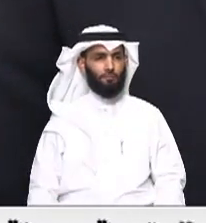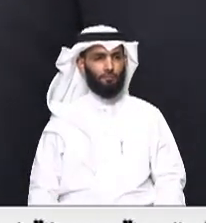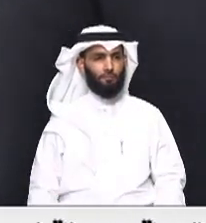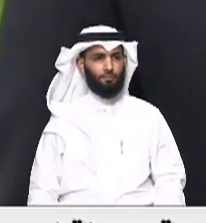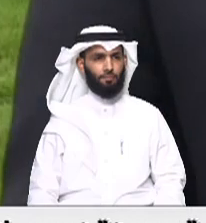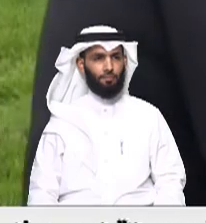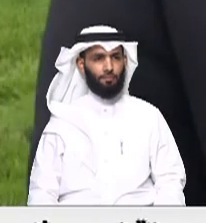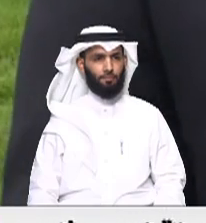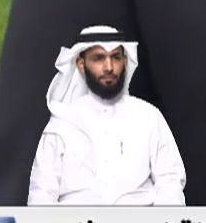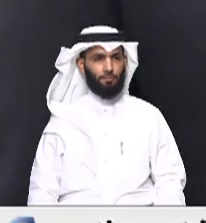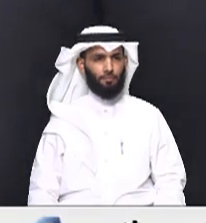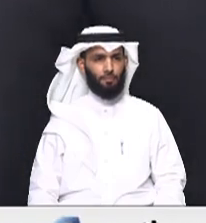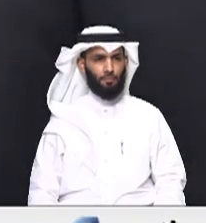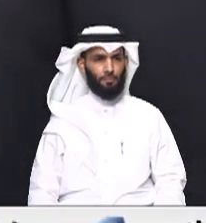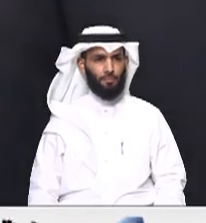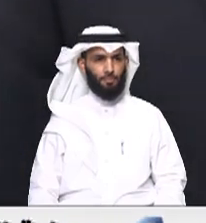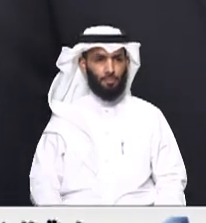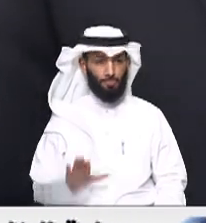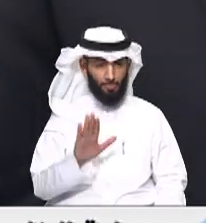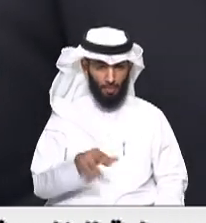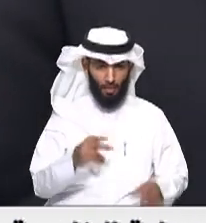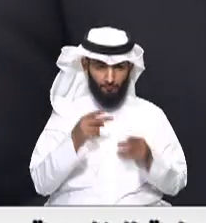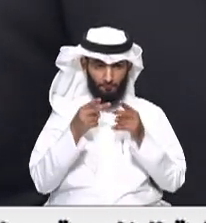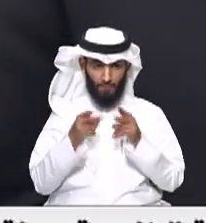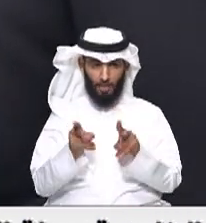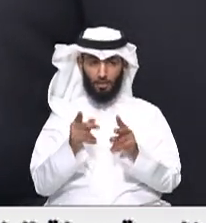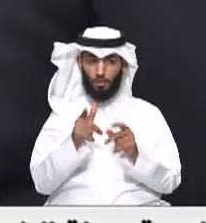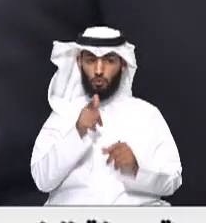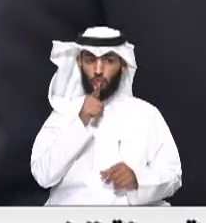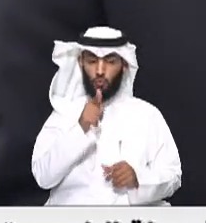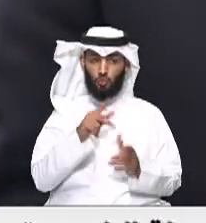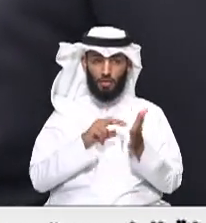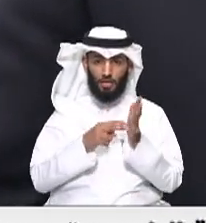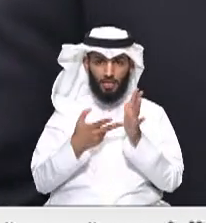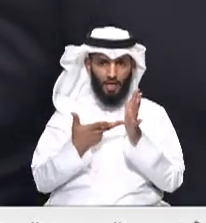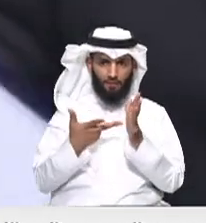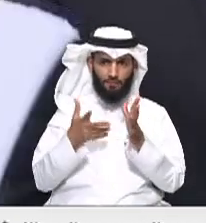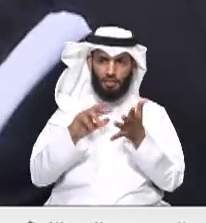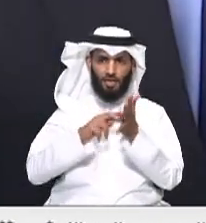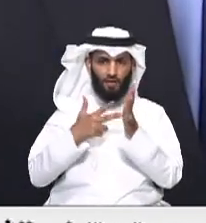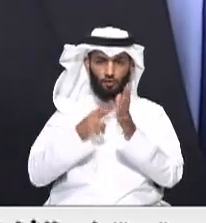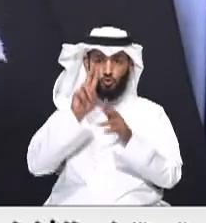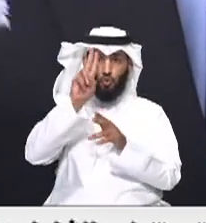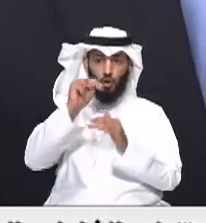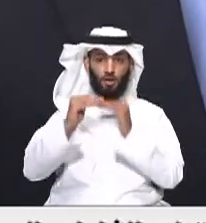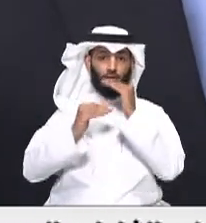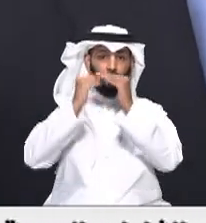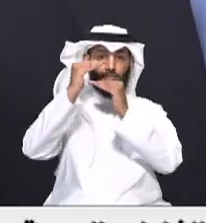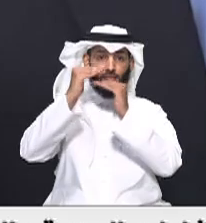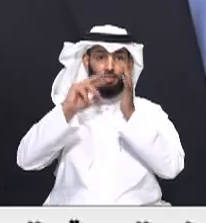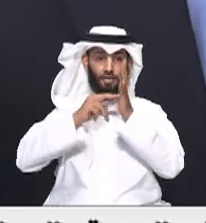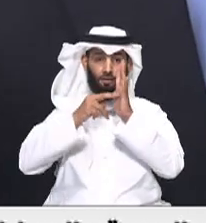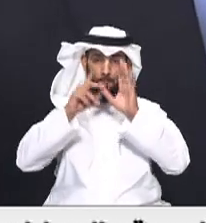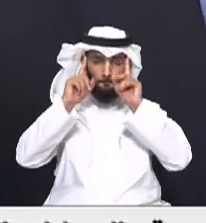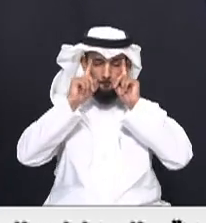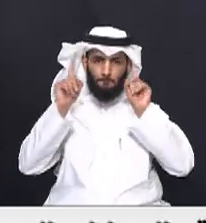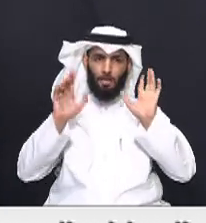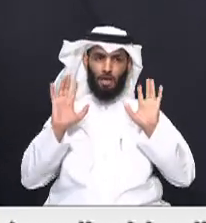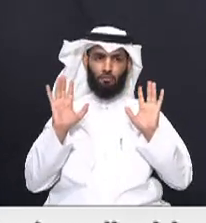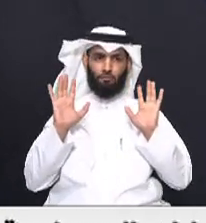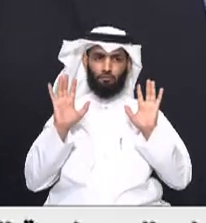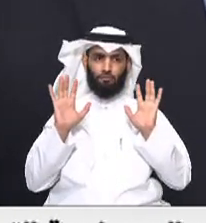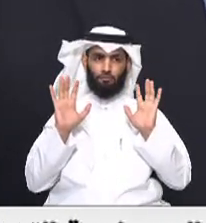هذا ما تحدثنا عنه بندر في بداية الكلام، لا نعلم ما هو الشكل المطلوب، ولكن الشكل العام